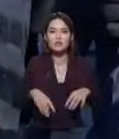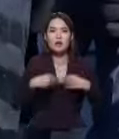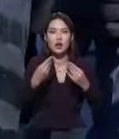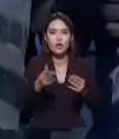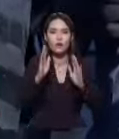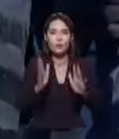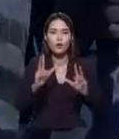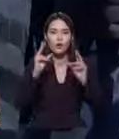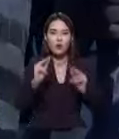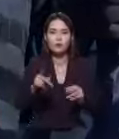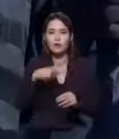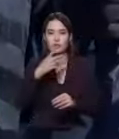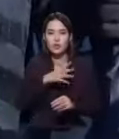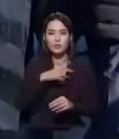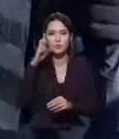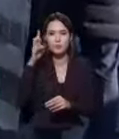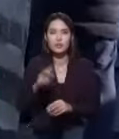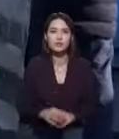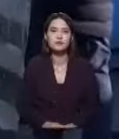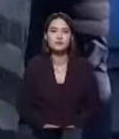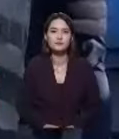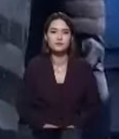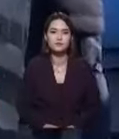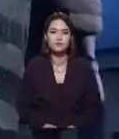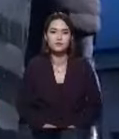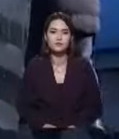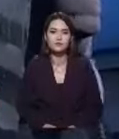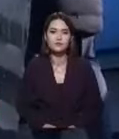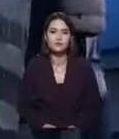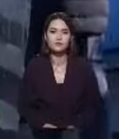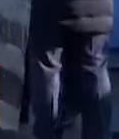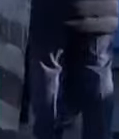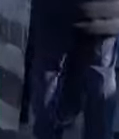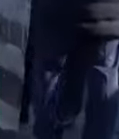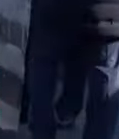деп сендірді билік өкілдері. Мөлдір Жақан, Игорь Волох, Астана Таймс, Алматы облысы.